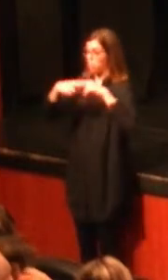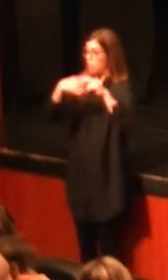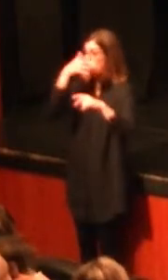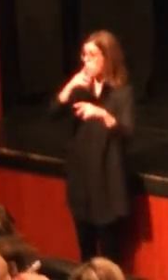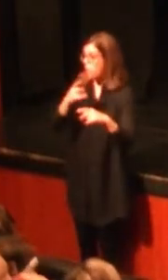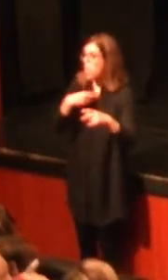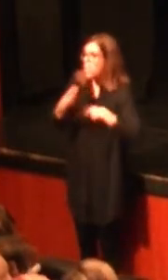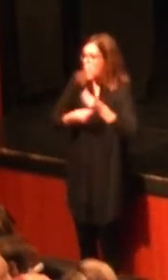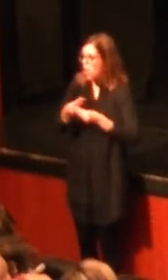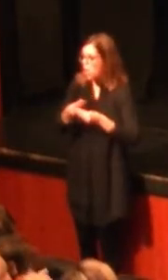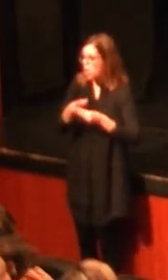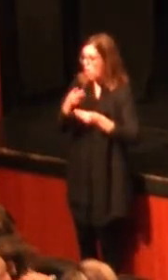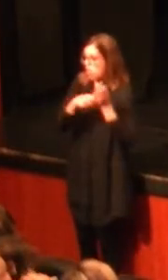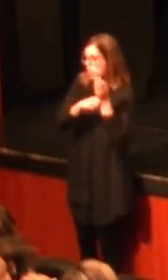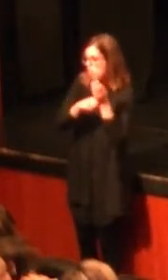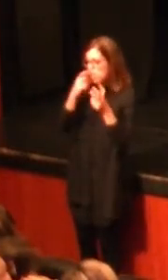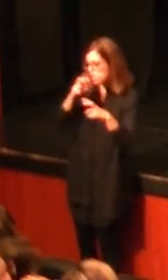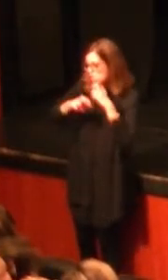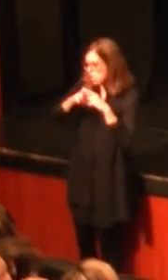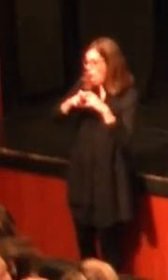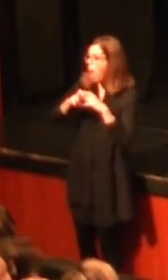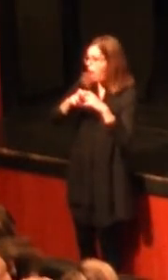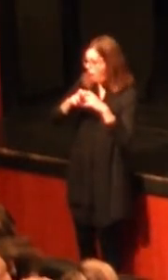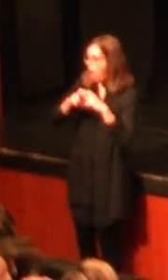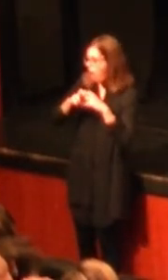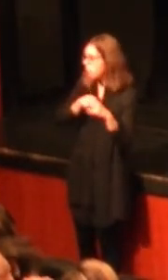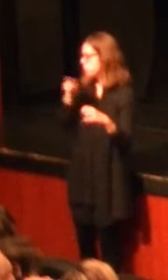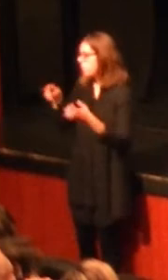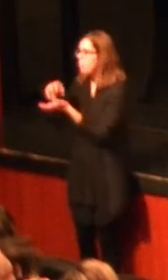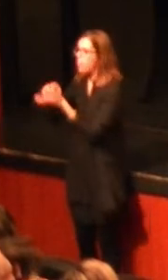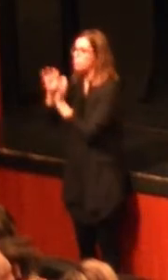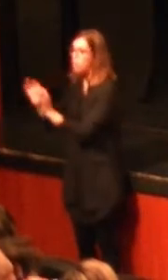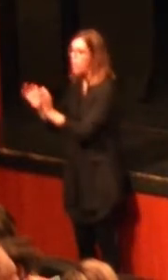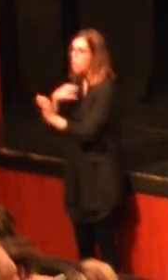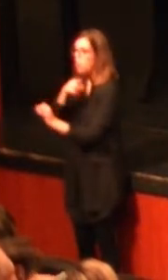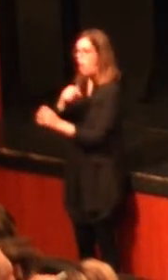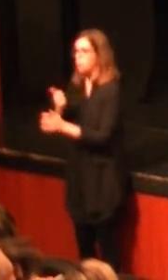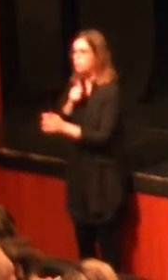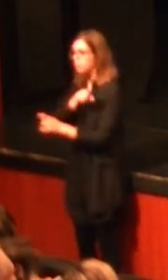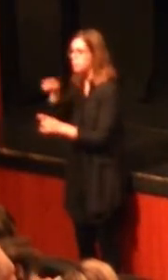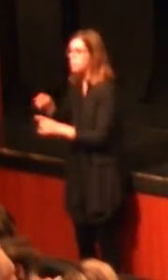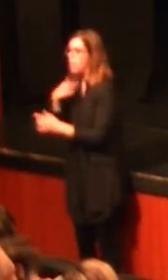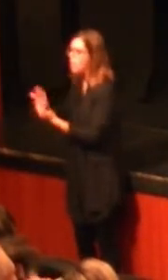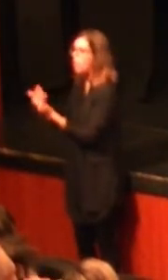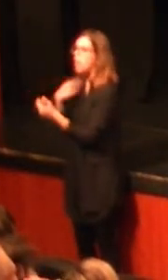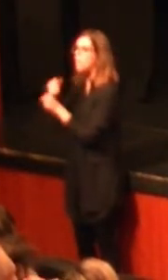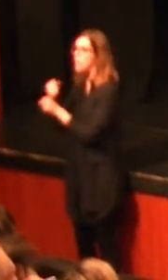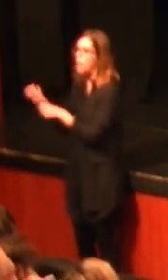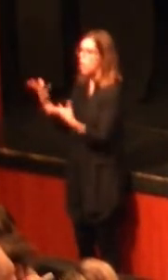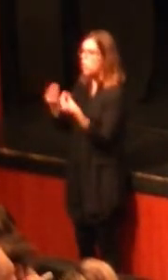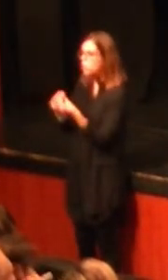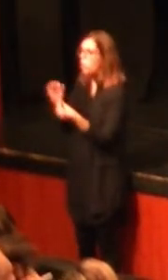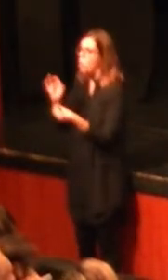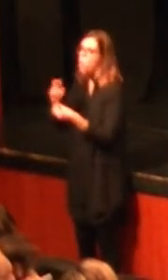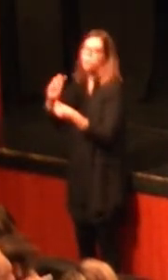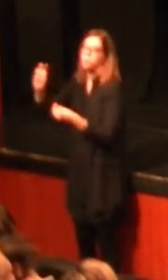Val? L'Estat espanyol, en aquells anys, ha de transposar, ha d'adequar una normativa europea de lleis i contractes públics a